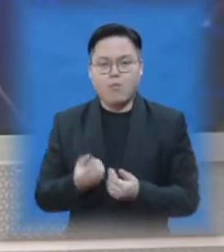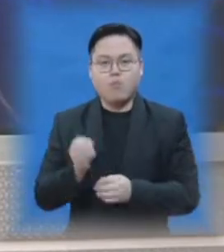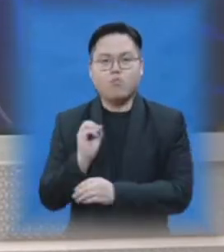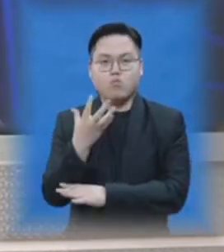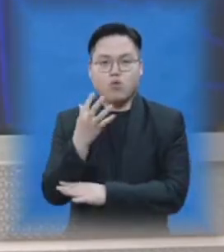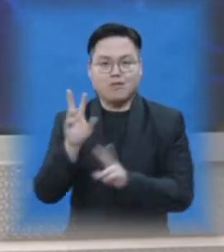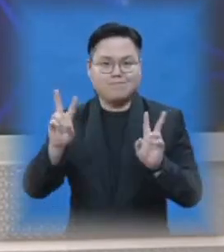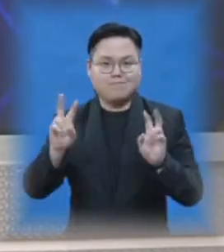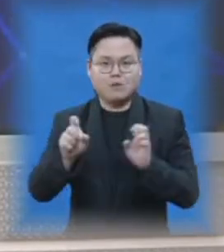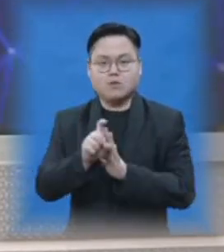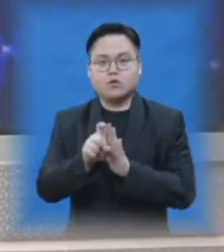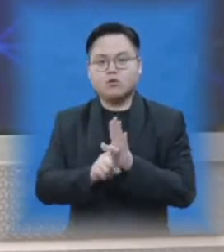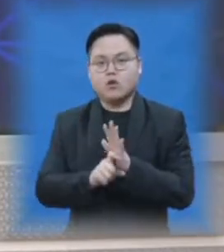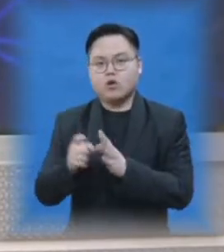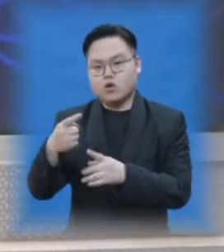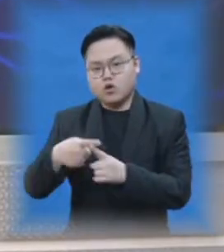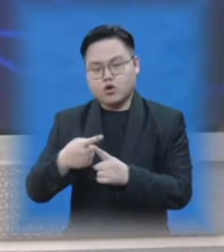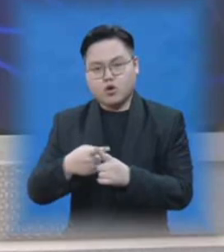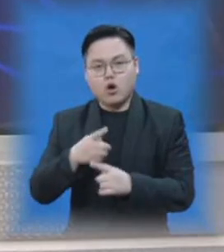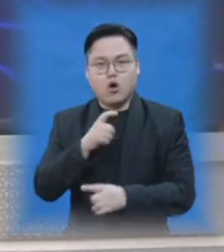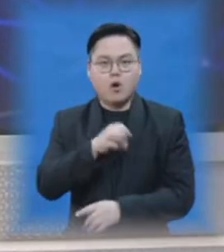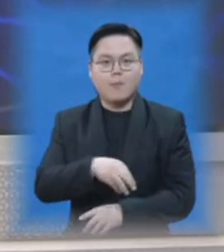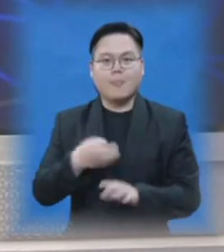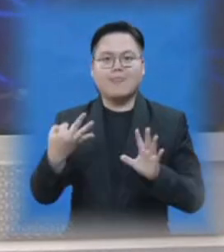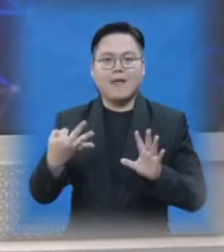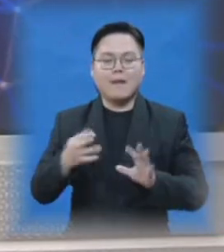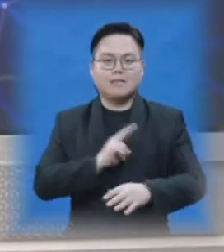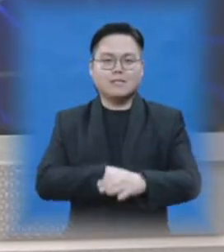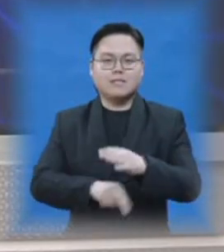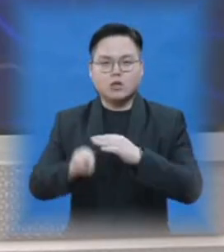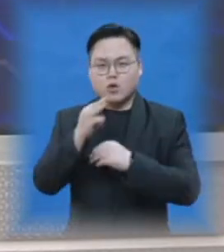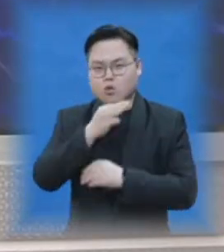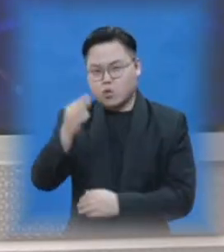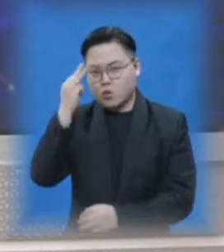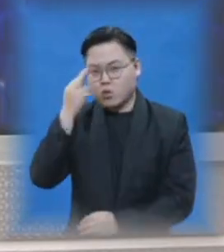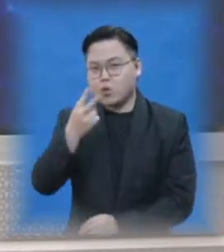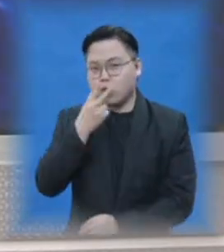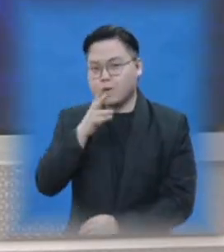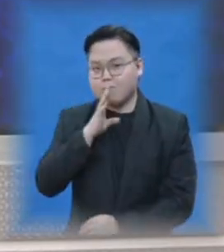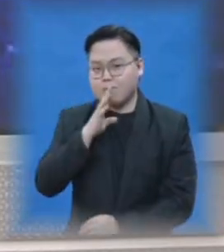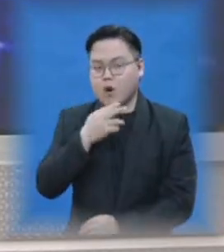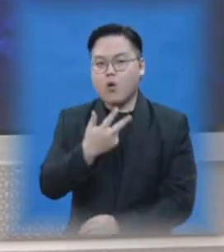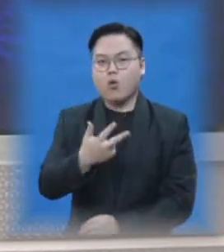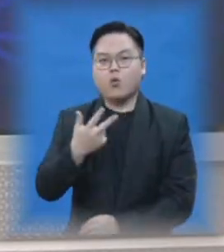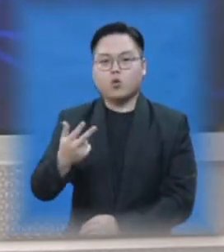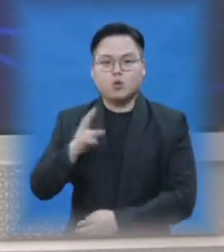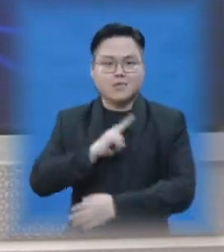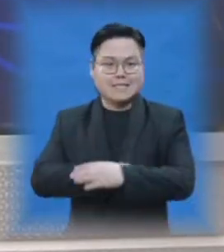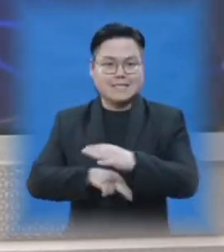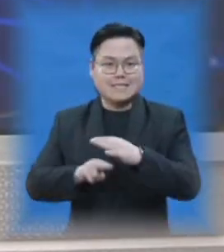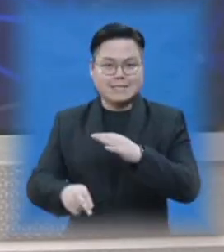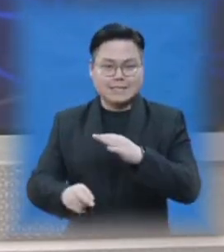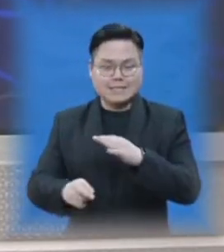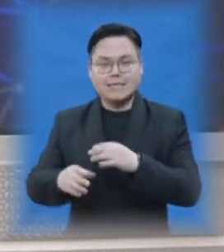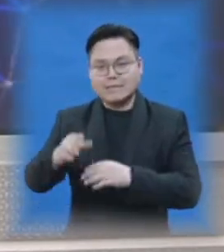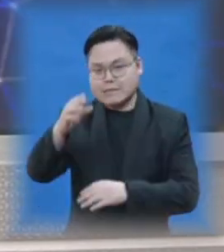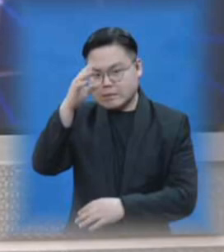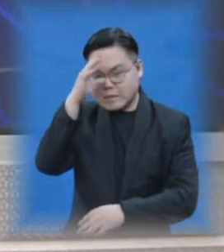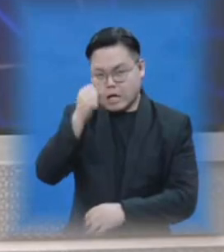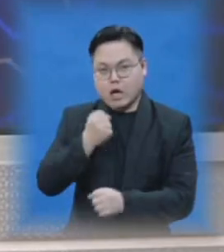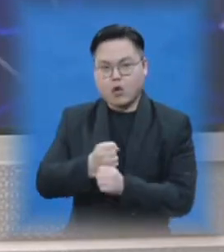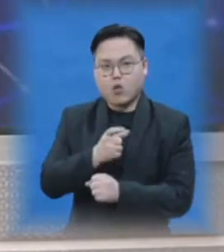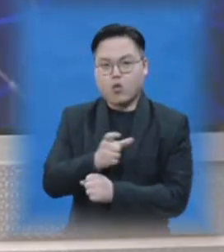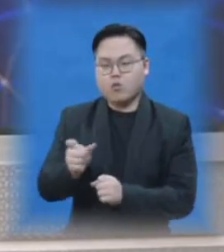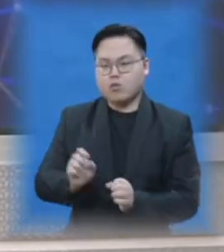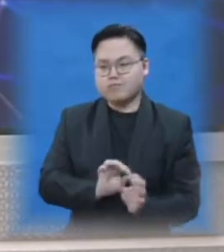хөдөөгийн 8 цэцэрлэгт туршиж байна. Туршилтын хөтөлбөрийг хэрэгжиж байгаа 33 дугаар цэцэрлэгт өнөөдөр салбарын сайд болон залбны бусад